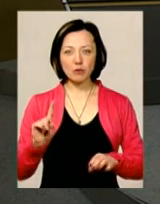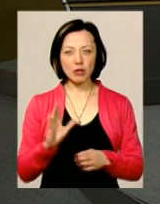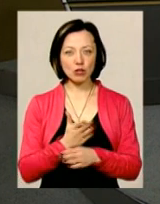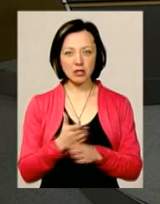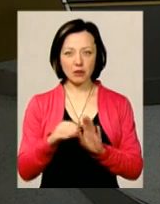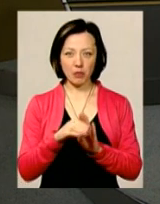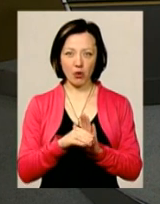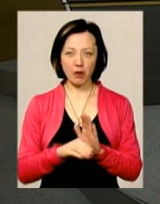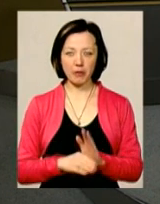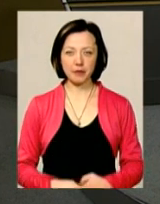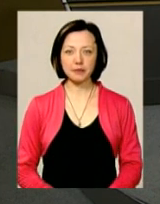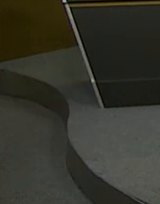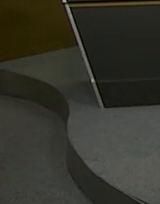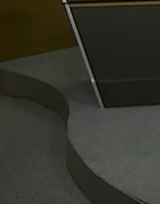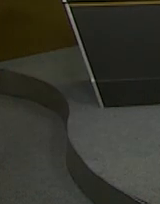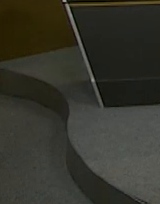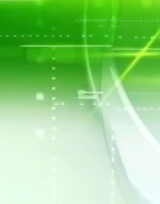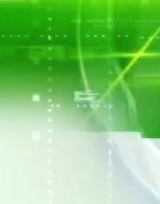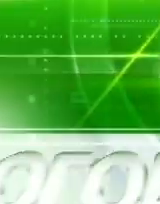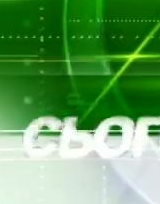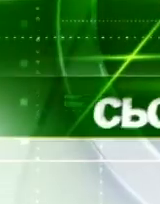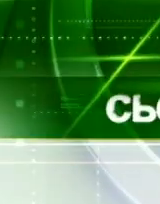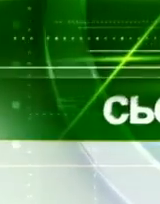першої частини програми.